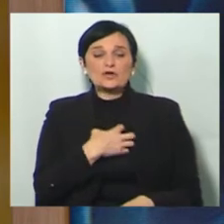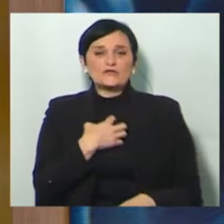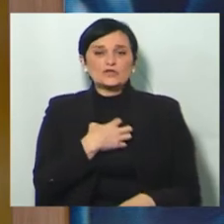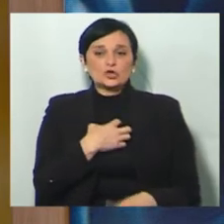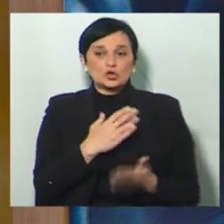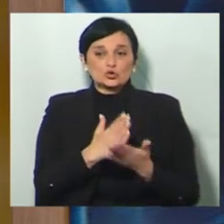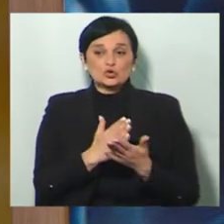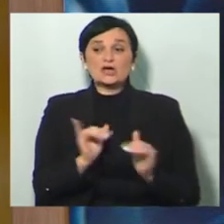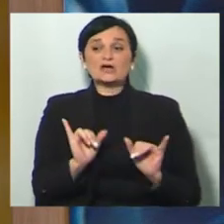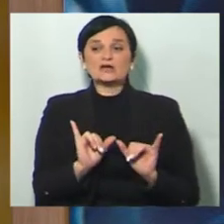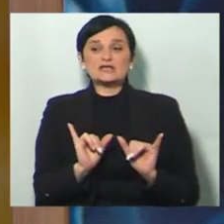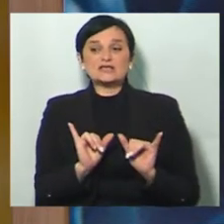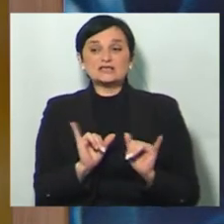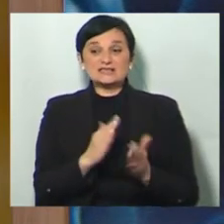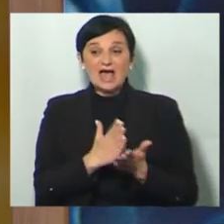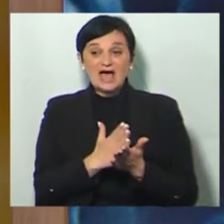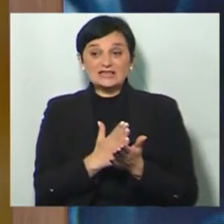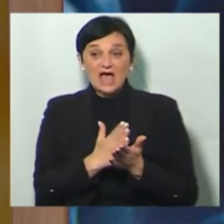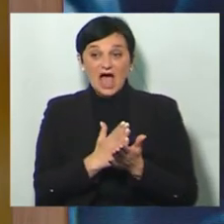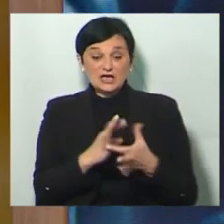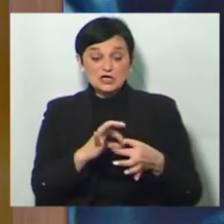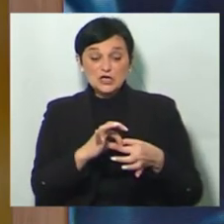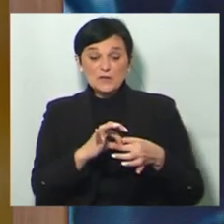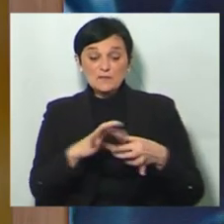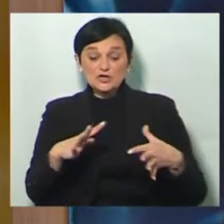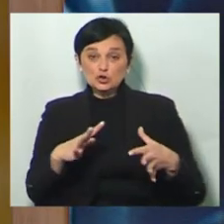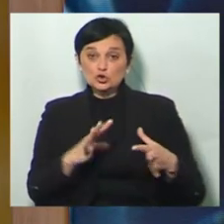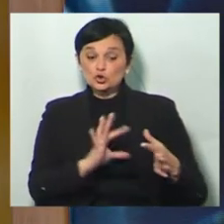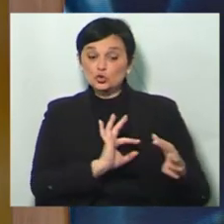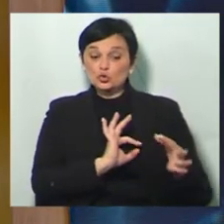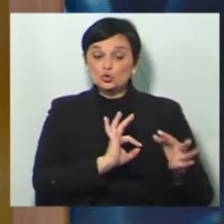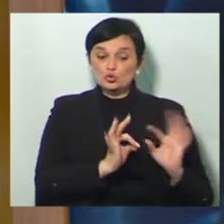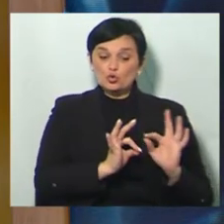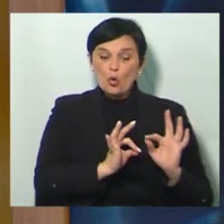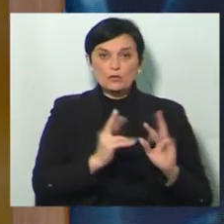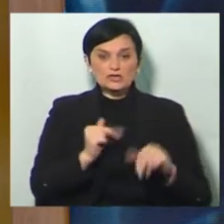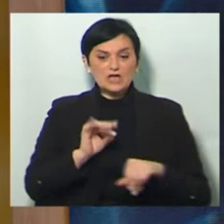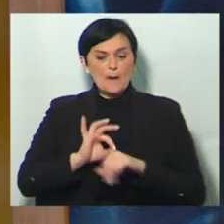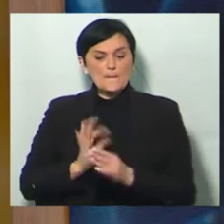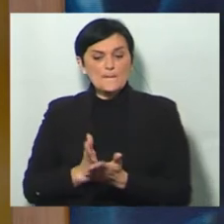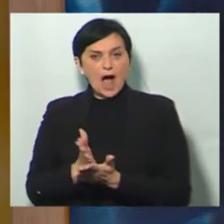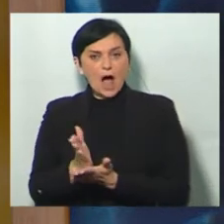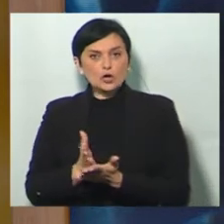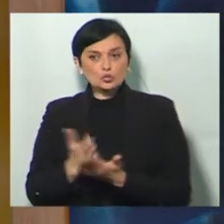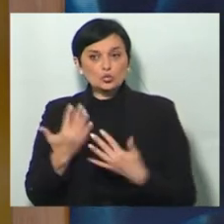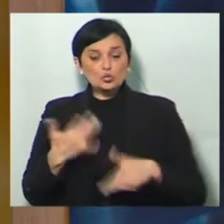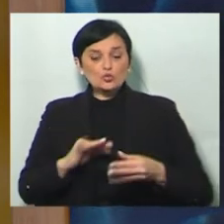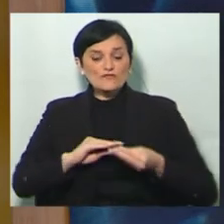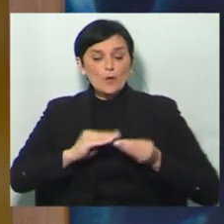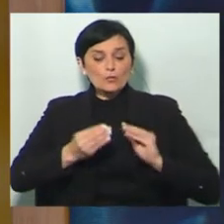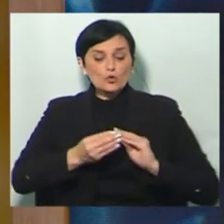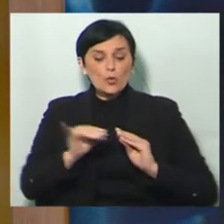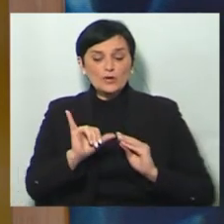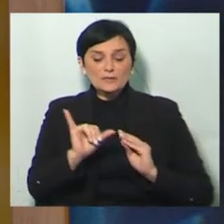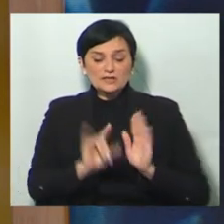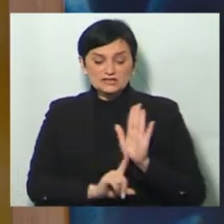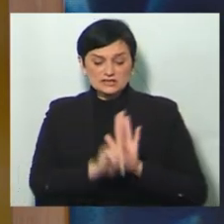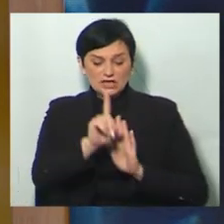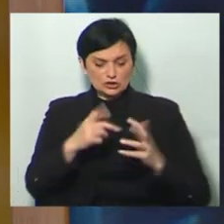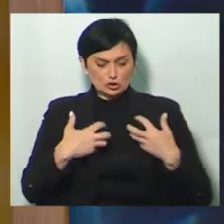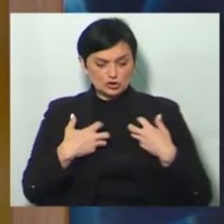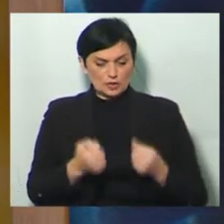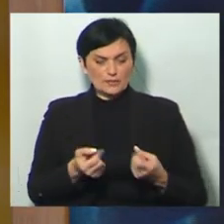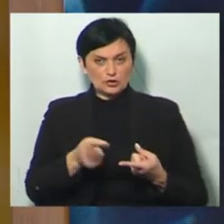მნიშვნელოვანია სად არის მიჯნა ნორმასა და პათოლოგიას შორის, სად იწყება უკვე პრობლემები, მათ შორის